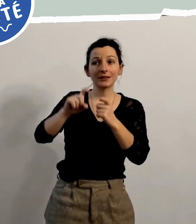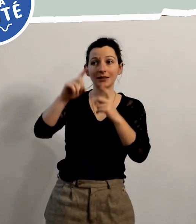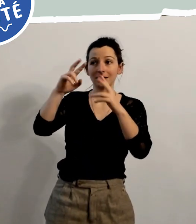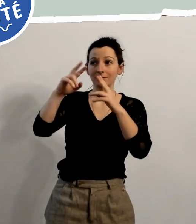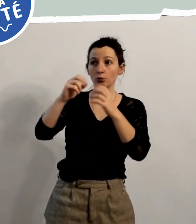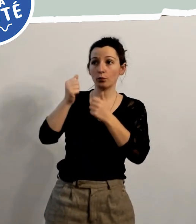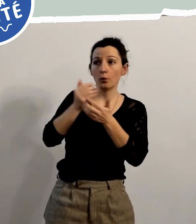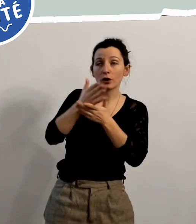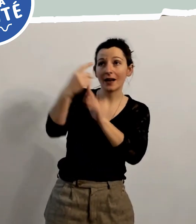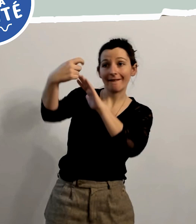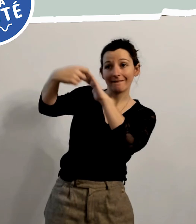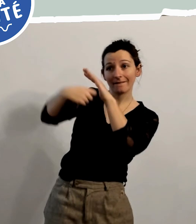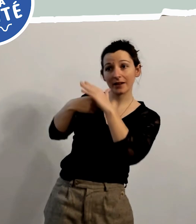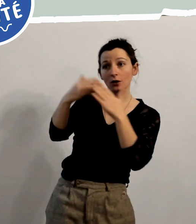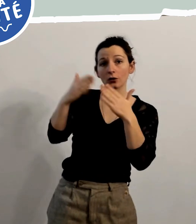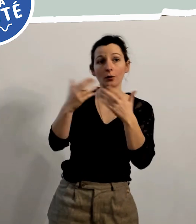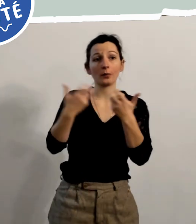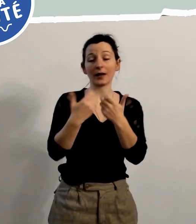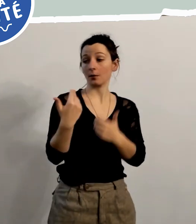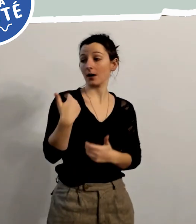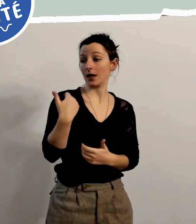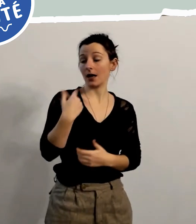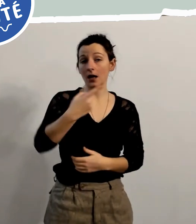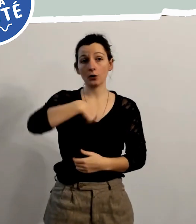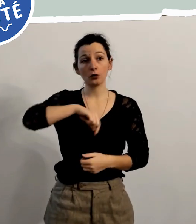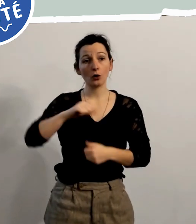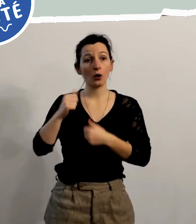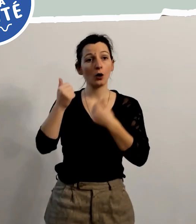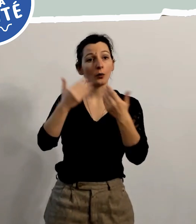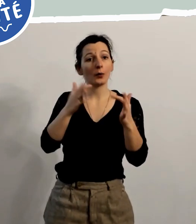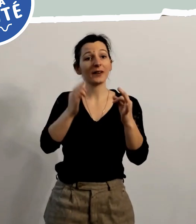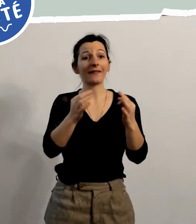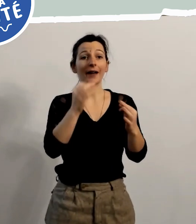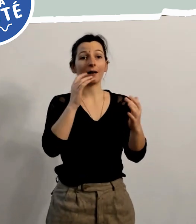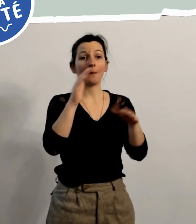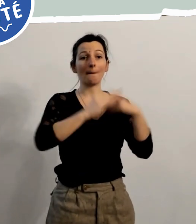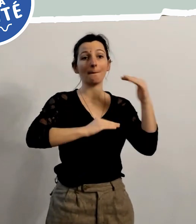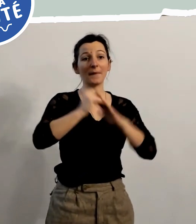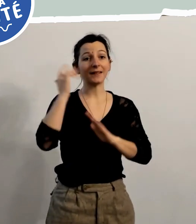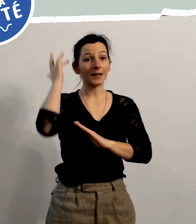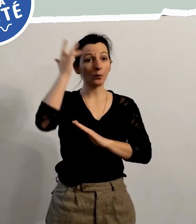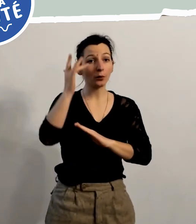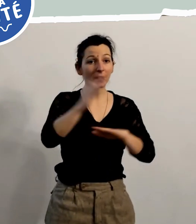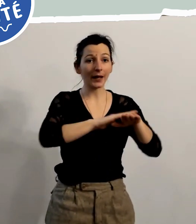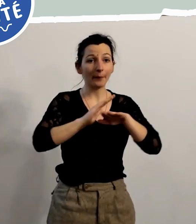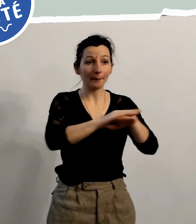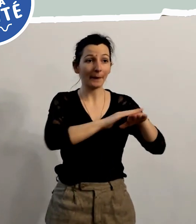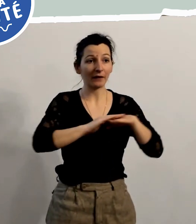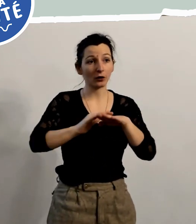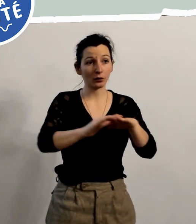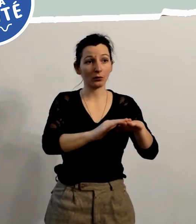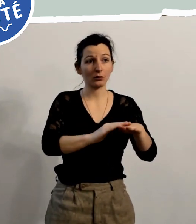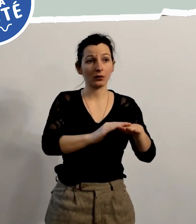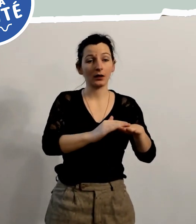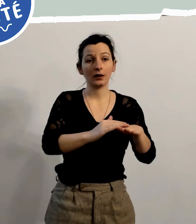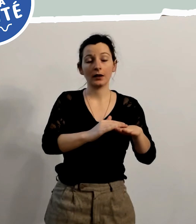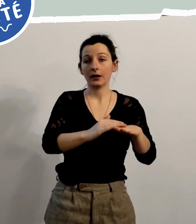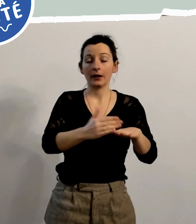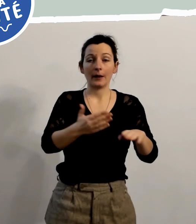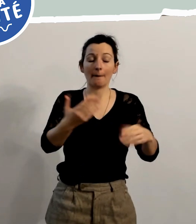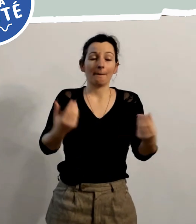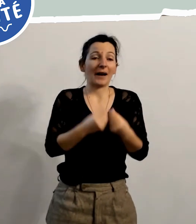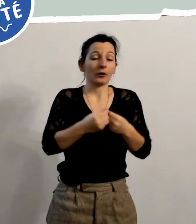marche pas. On en a présenté un il n'y a pas longtemps sur les pompiers, justement, sur la prévention chez les pompiers. Ça n'a pas